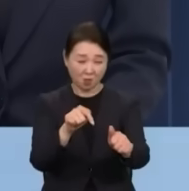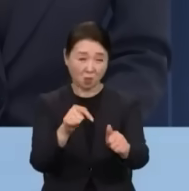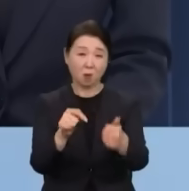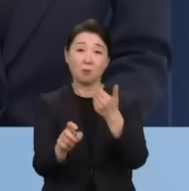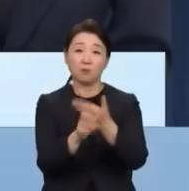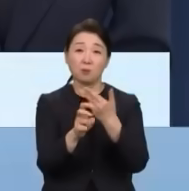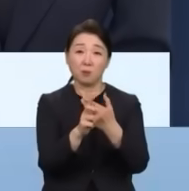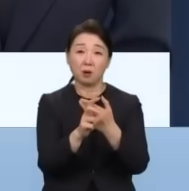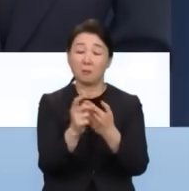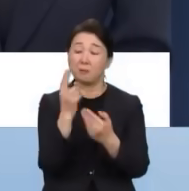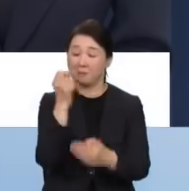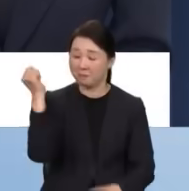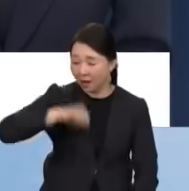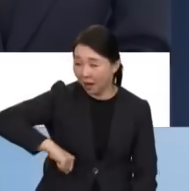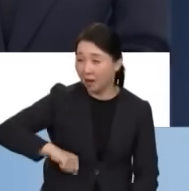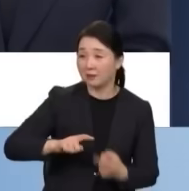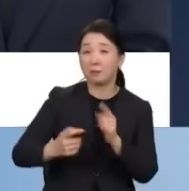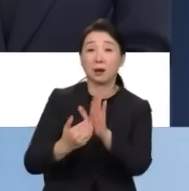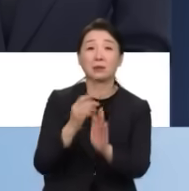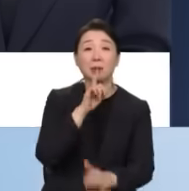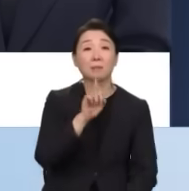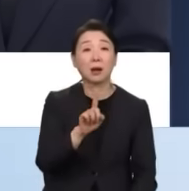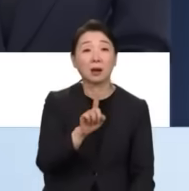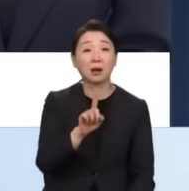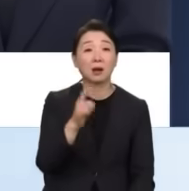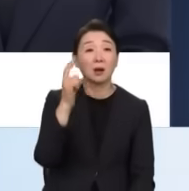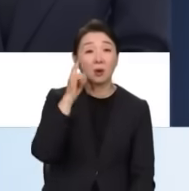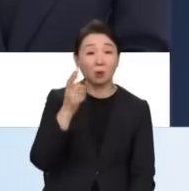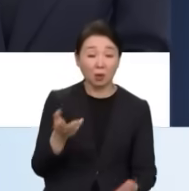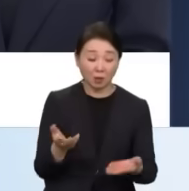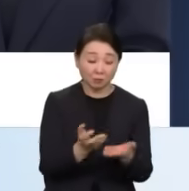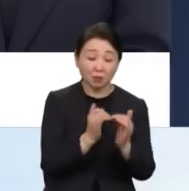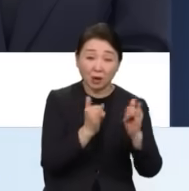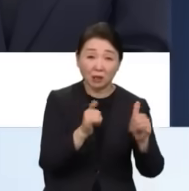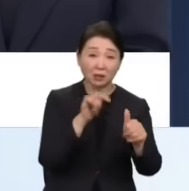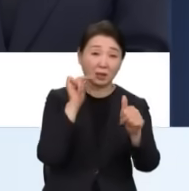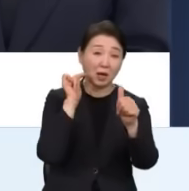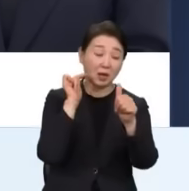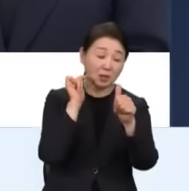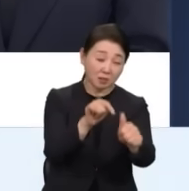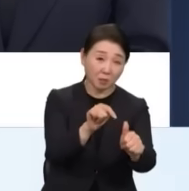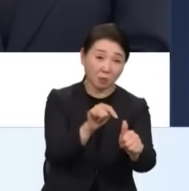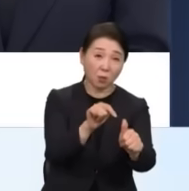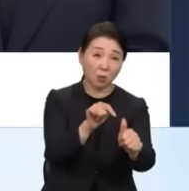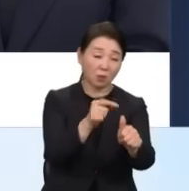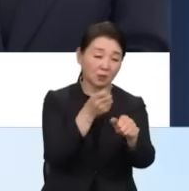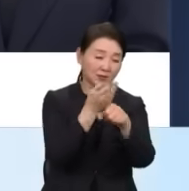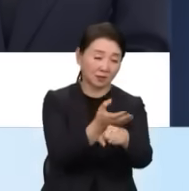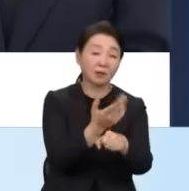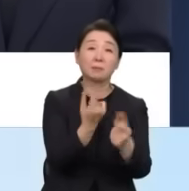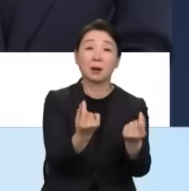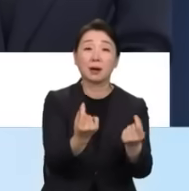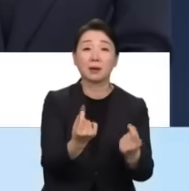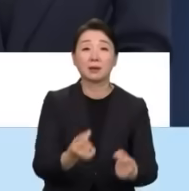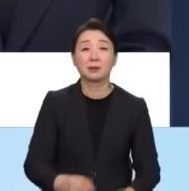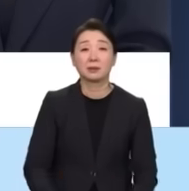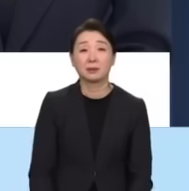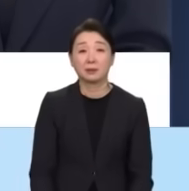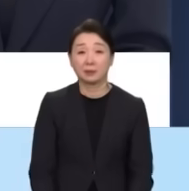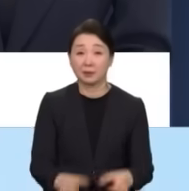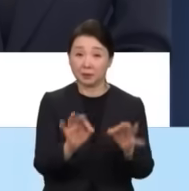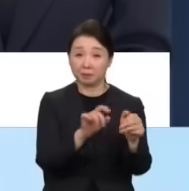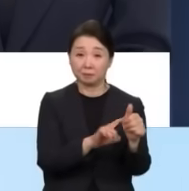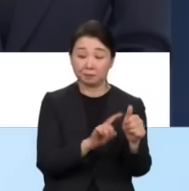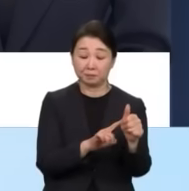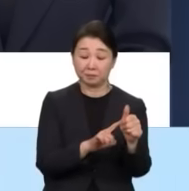항명을 각오하고 막았다고 주장을 했는데 적어도 부하들에게 이런 체포 지시를 전달한 것은 맞는 것으로 보입니다. 네. 김 단장은